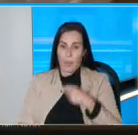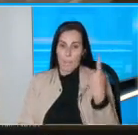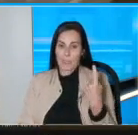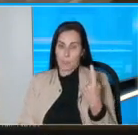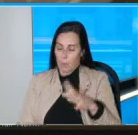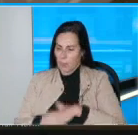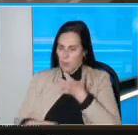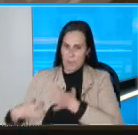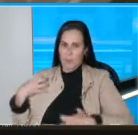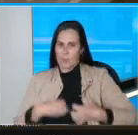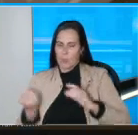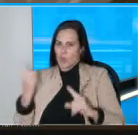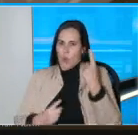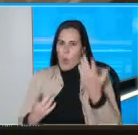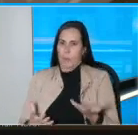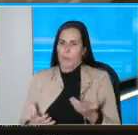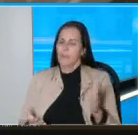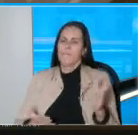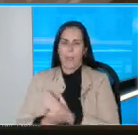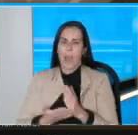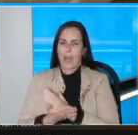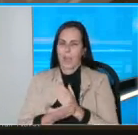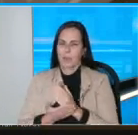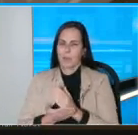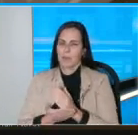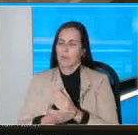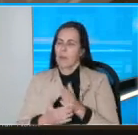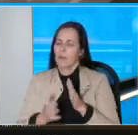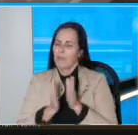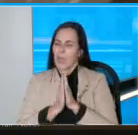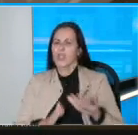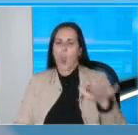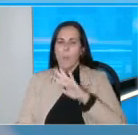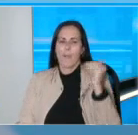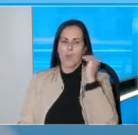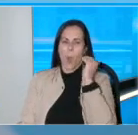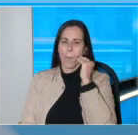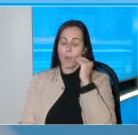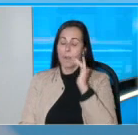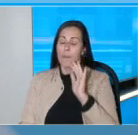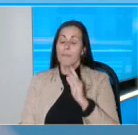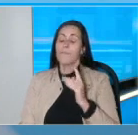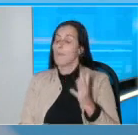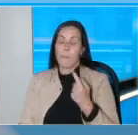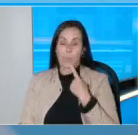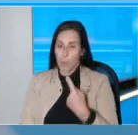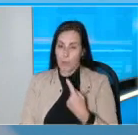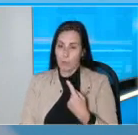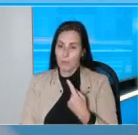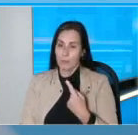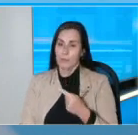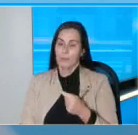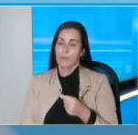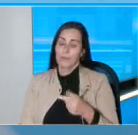גם מתוסכל מההתרחשויות בשטח, ומחליט לפנות לכיוון המערב ולארצות הברית, והמשמעות של כל זה, זה בעצם הנקודה